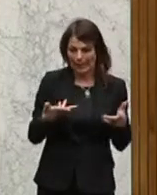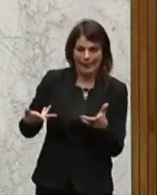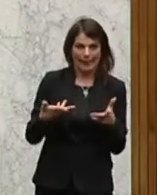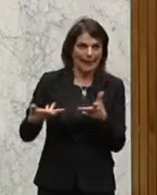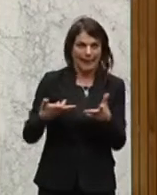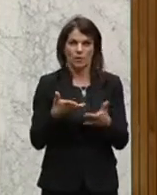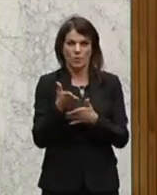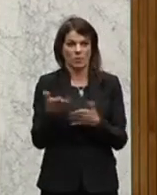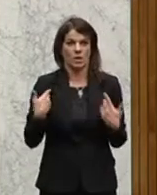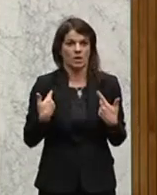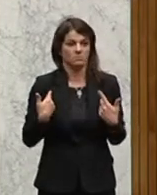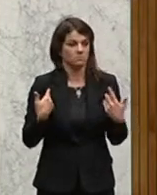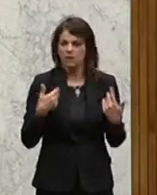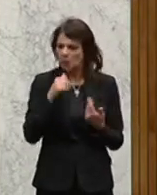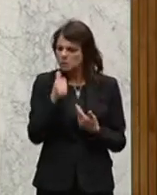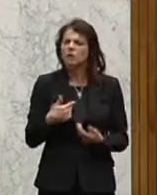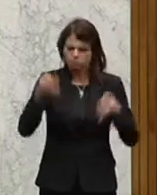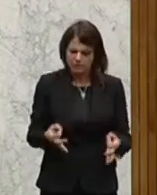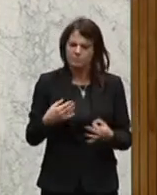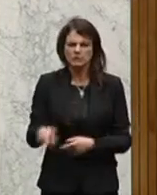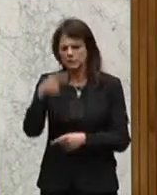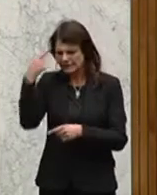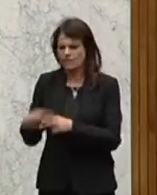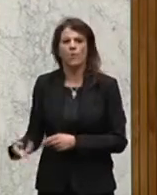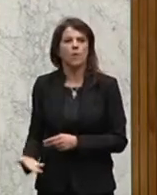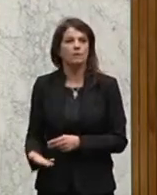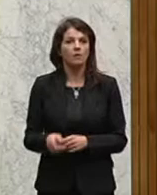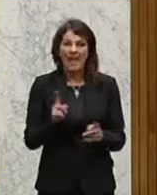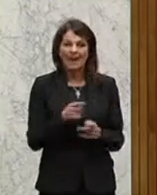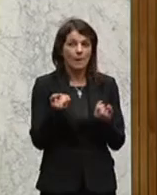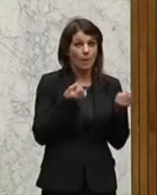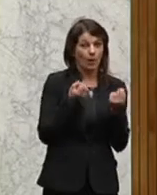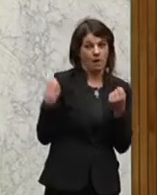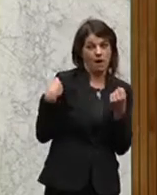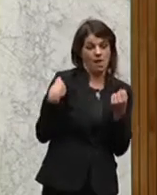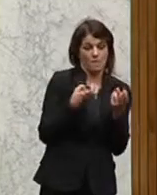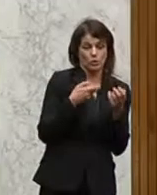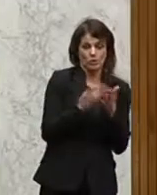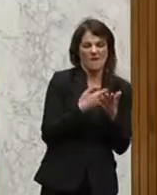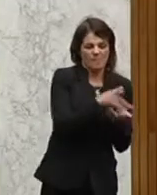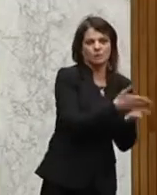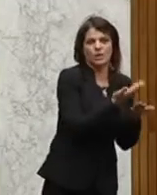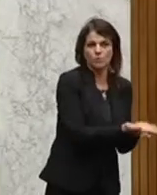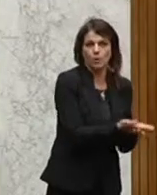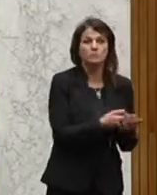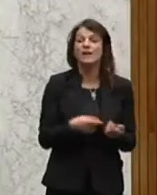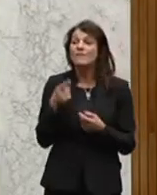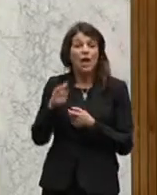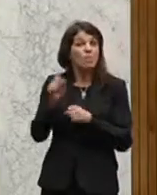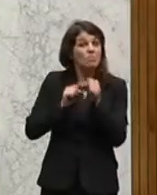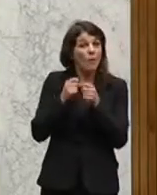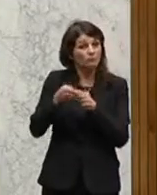macht und eben nicht das tut, was sinnvoll ist, sondern was politisch gewünscht ist. Genauso wie die Notverstaatlichung politisch gewünscht